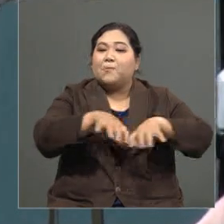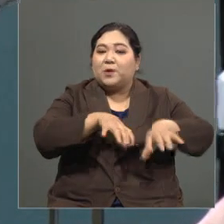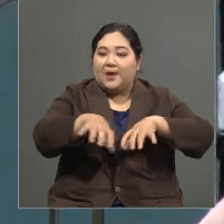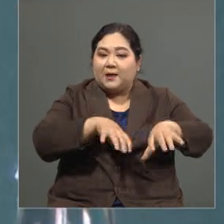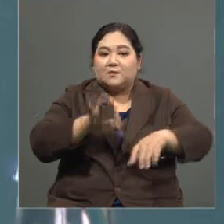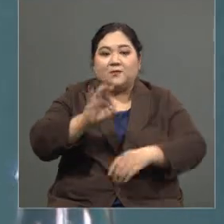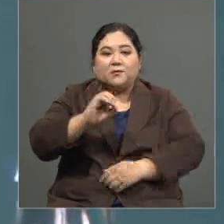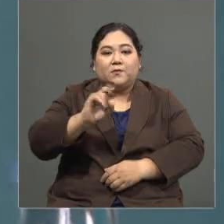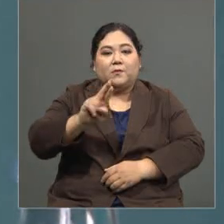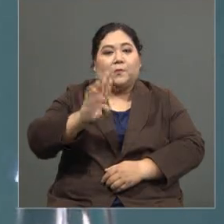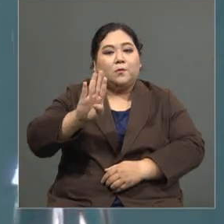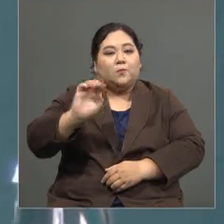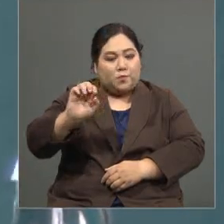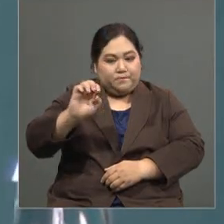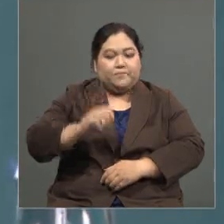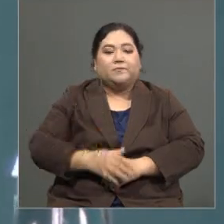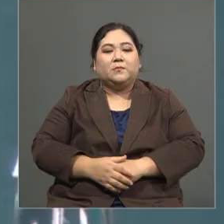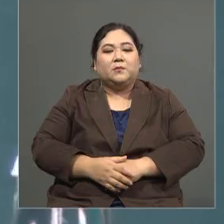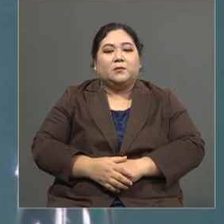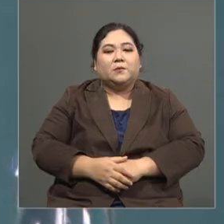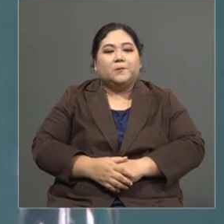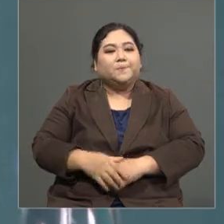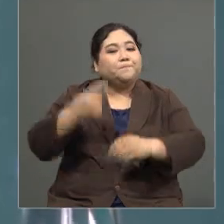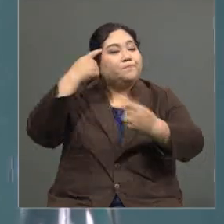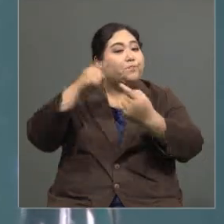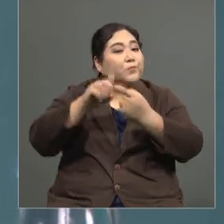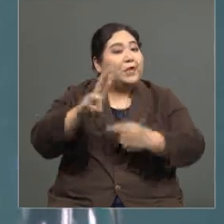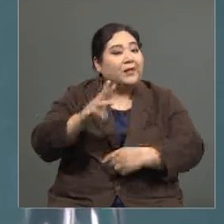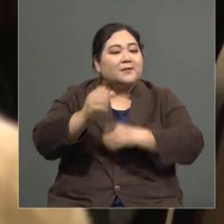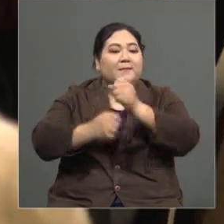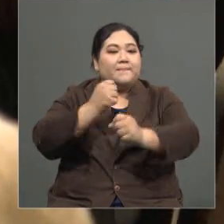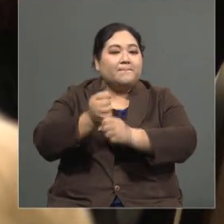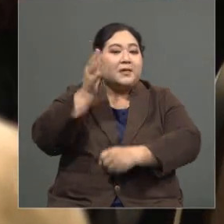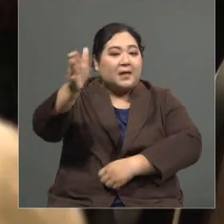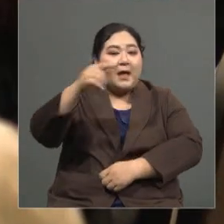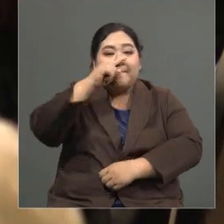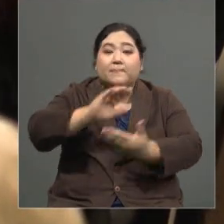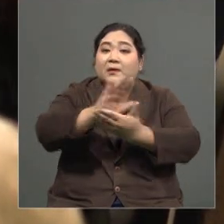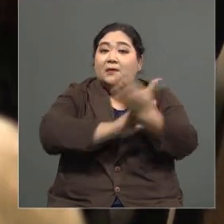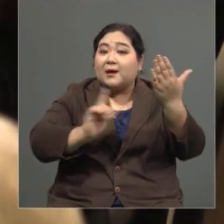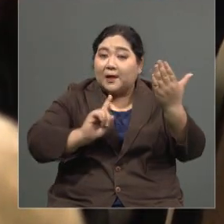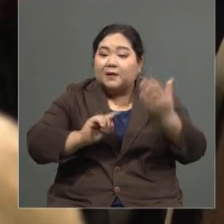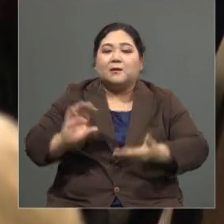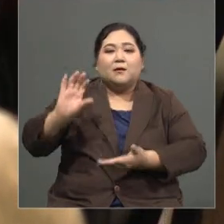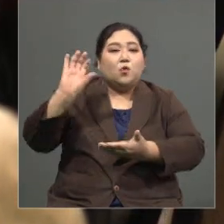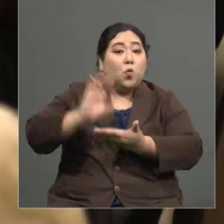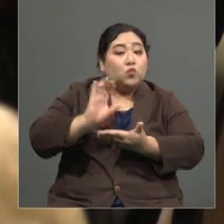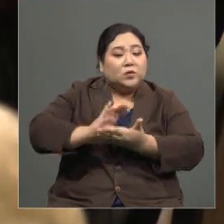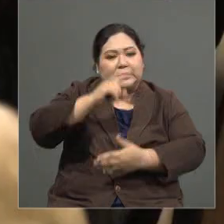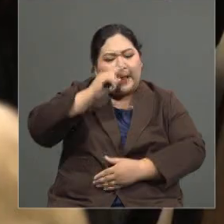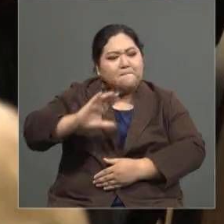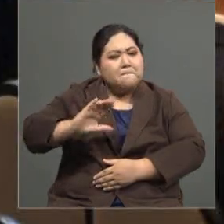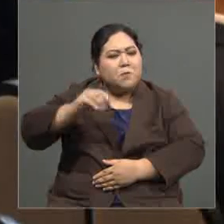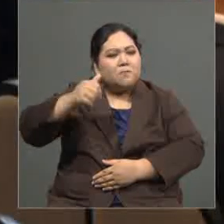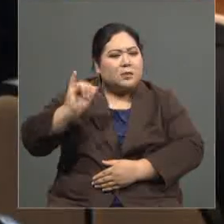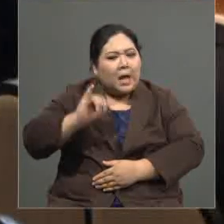Mediaโดยได้แสดงวิสัยทัศน์ถึงประเทศไทยในปีหน้าว่าการลงทุนในประเทศไทยไม่ได้เติบโตอย่างที่คิดดังนั้น